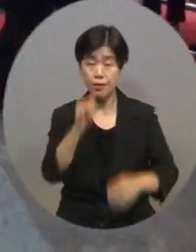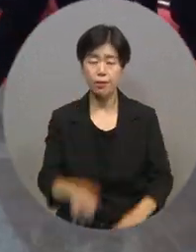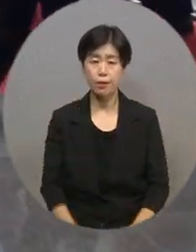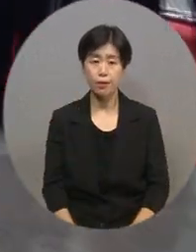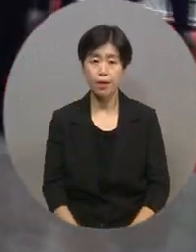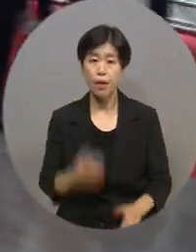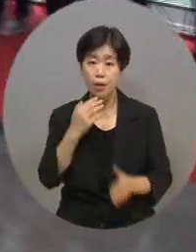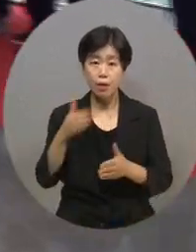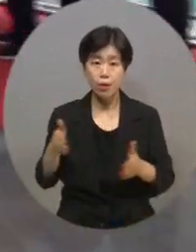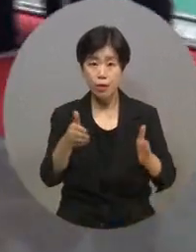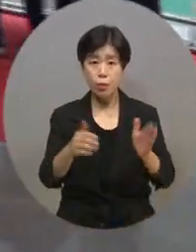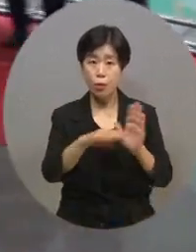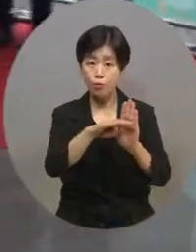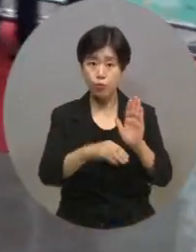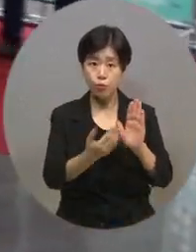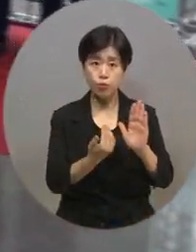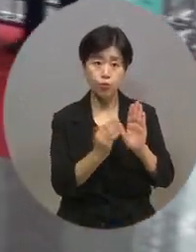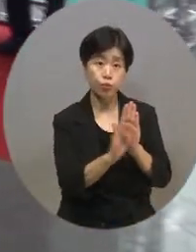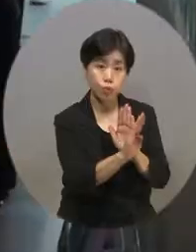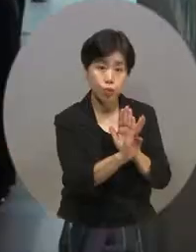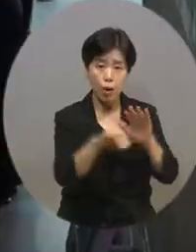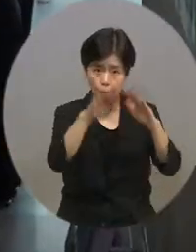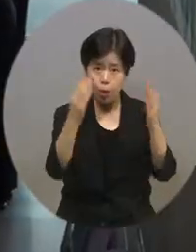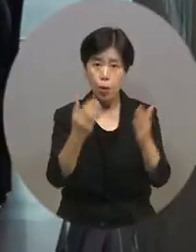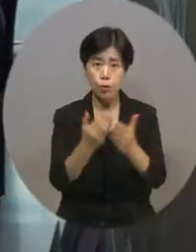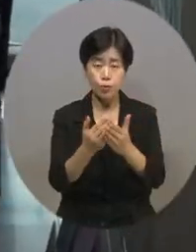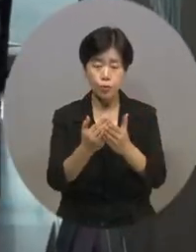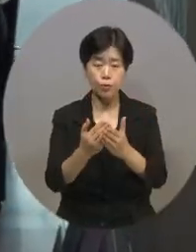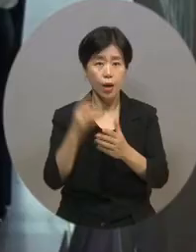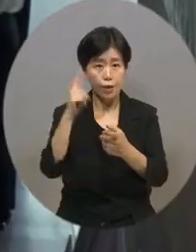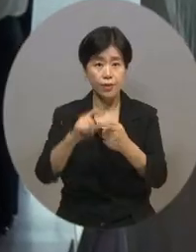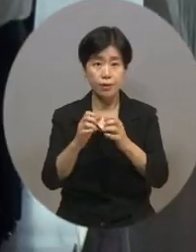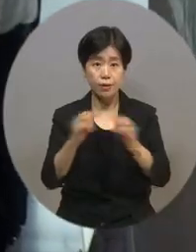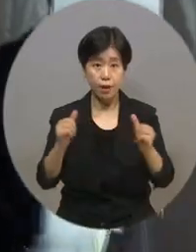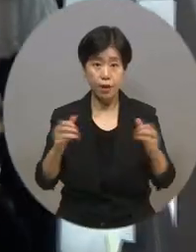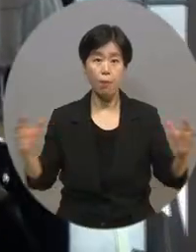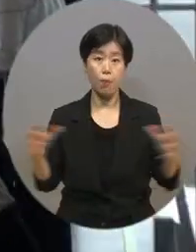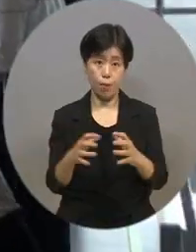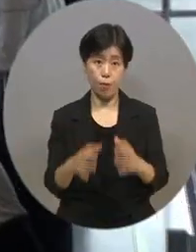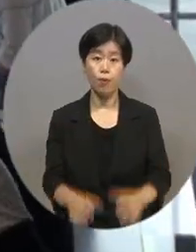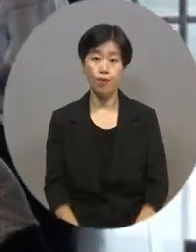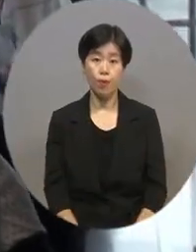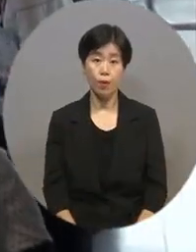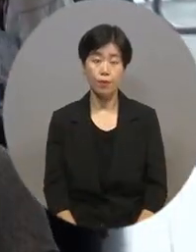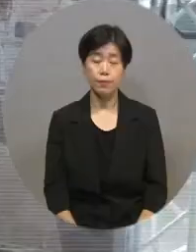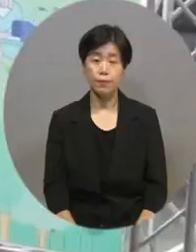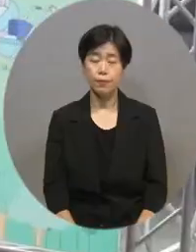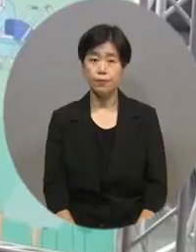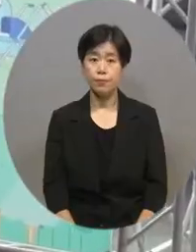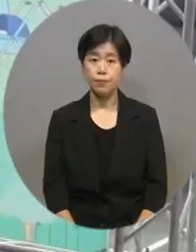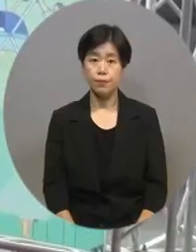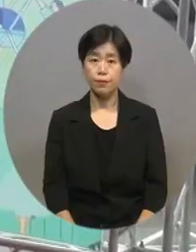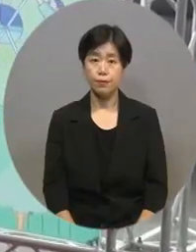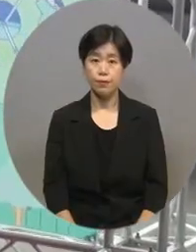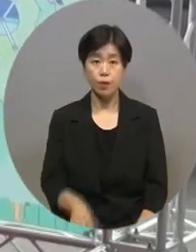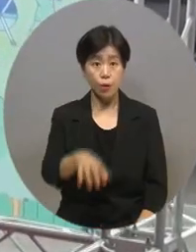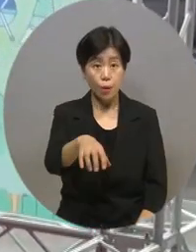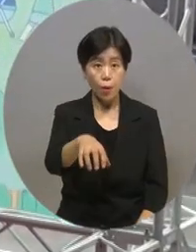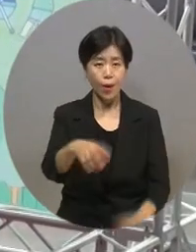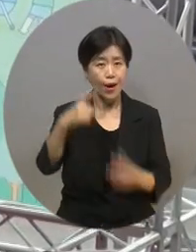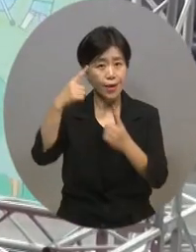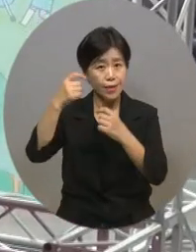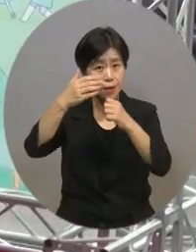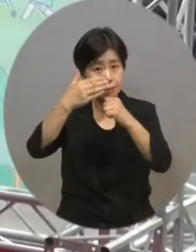동부, 서부, 북부의 사회복지기관 관계자들이 경기 북부 중심 의정부로 모였습니다. 로비는